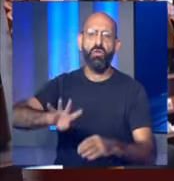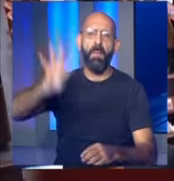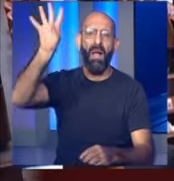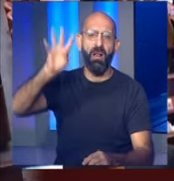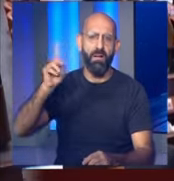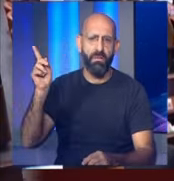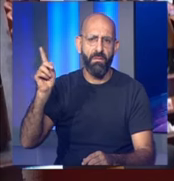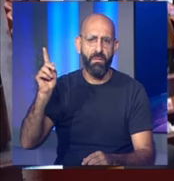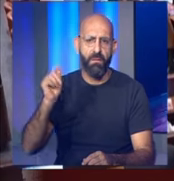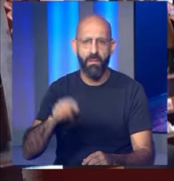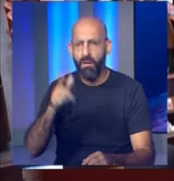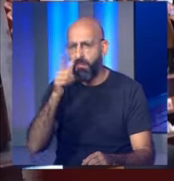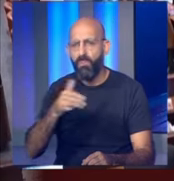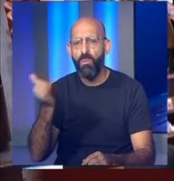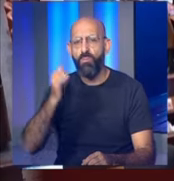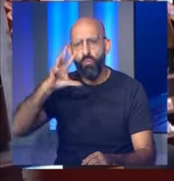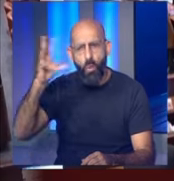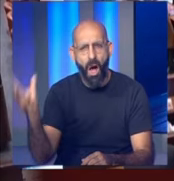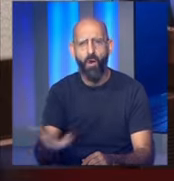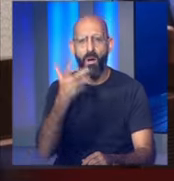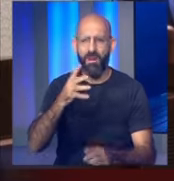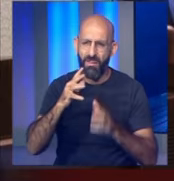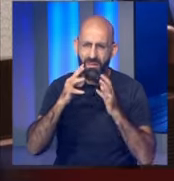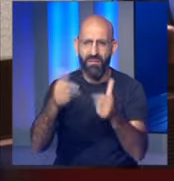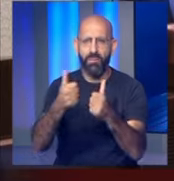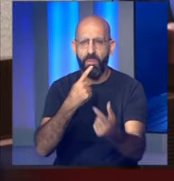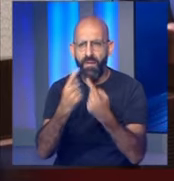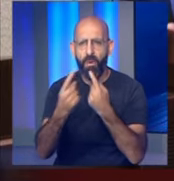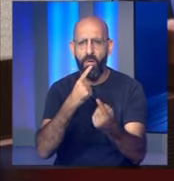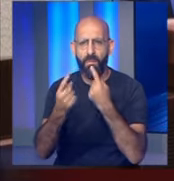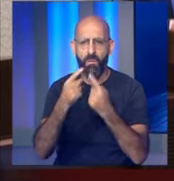إسرائيل، إن برى بنيامين نتنياهو بما يشبه